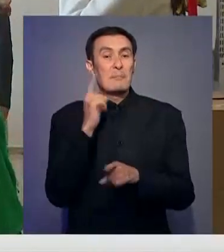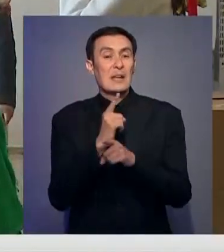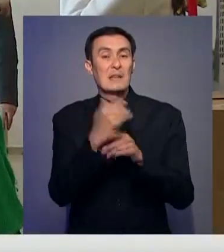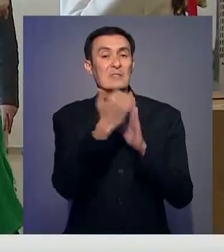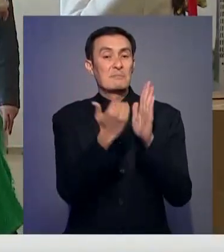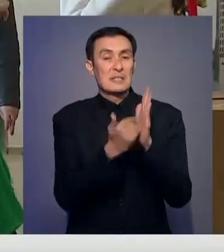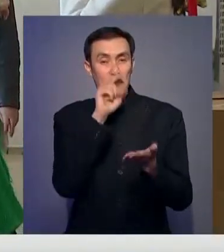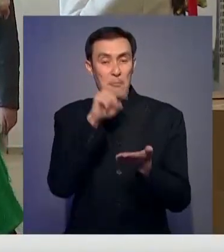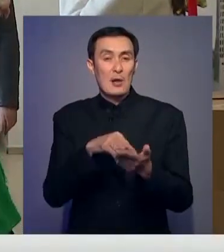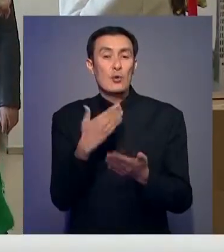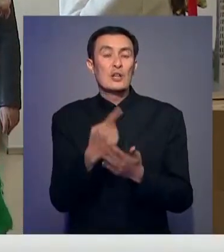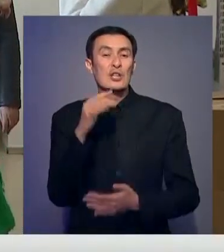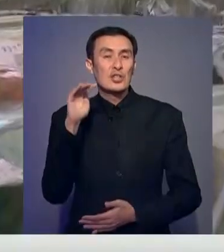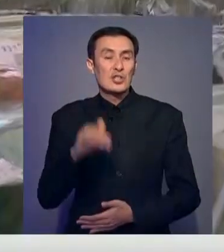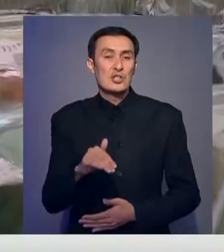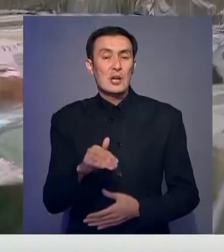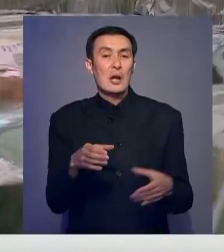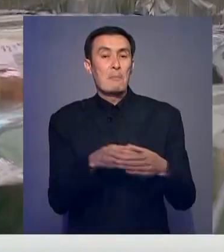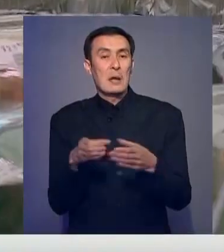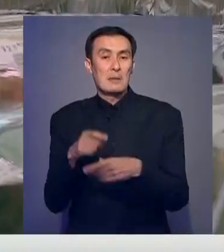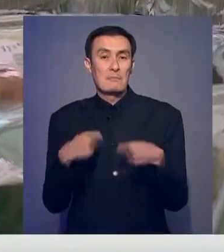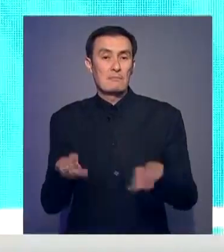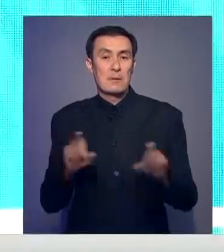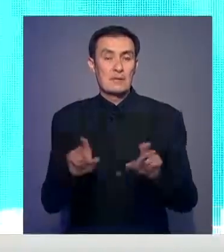списке оказались около 1000 предпринимателей.